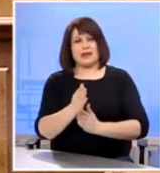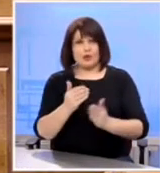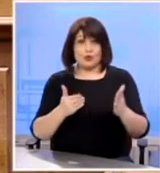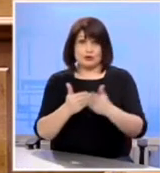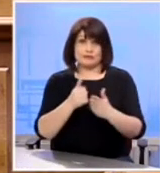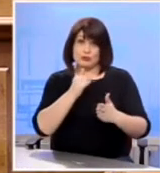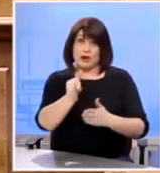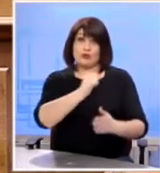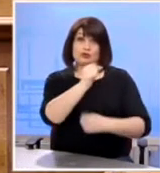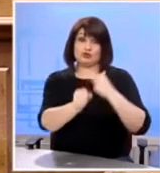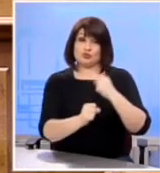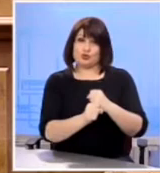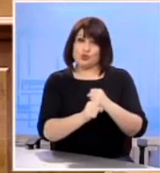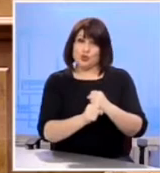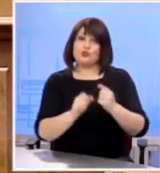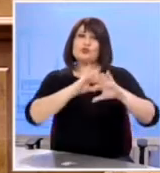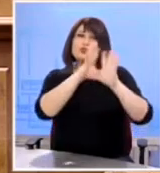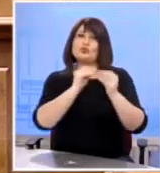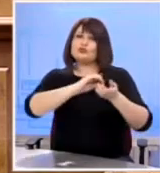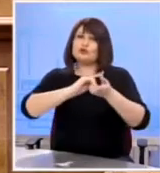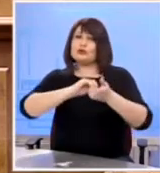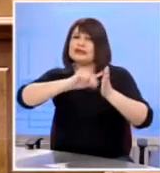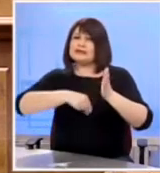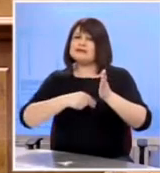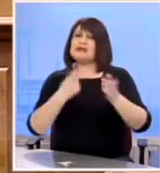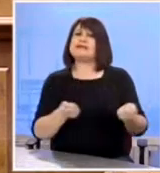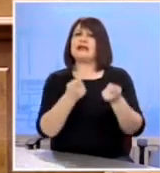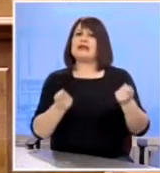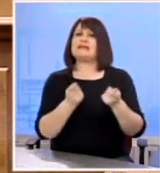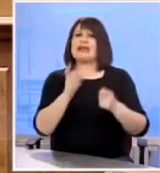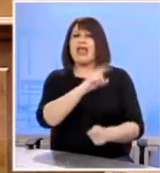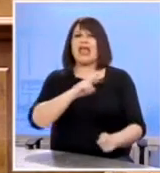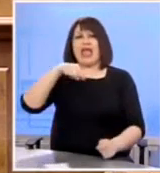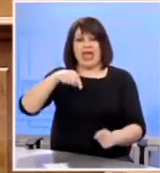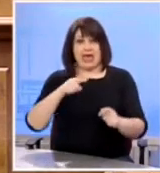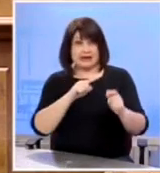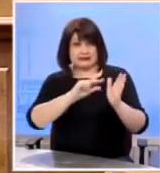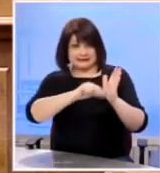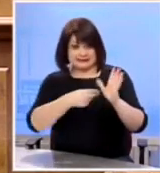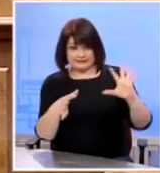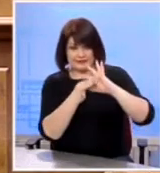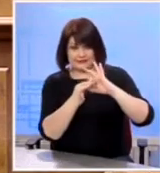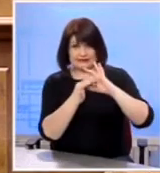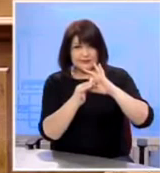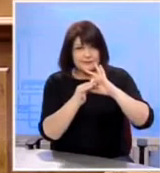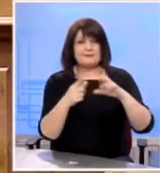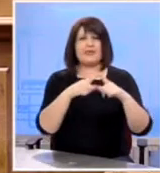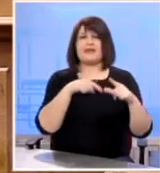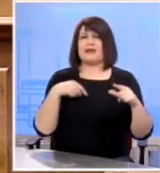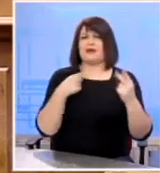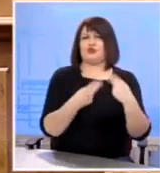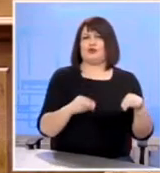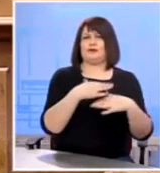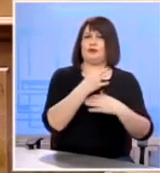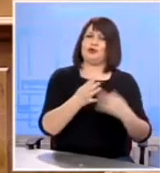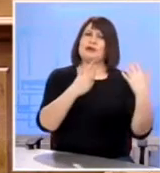χρόνου, καθορίζονται με συλλογική σύμβαση εργασίας, η οποία συνάπτεται μεταξύ της ΕΡΤΑΕ, που εκπροσωπείται από το Διοικητικό Συμβούλιο, και